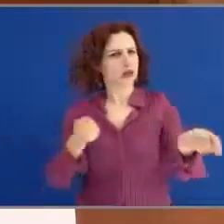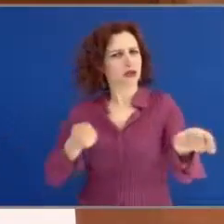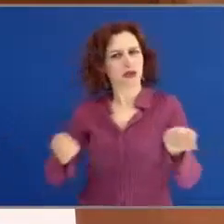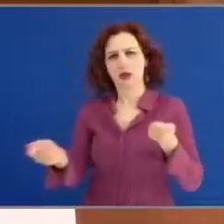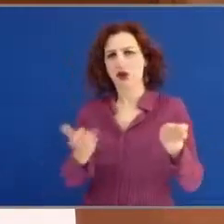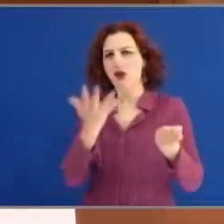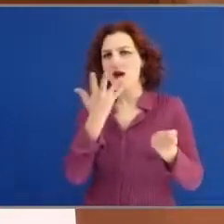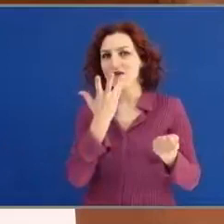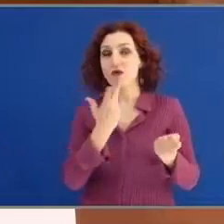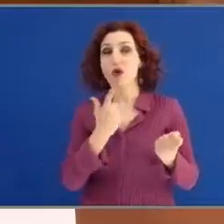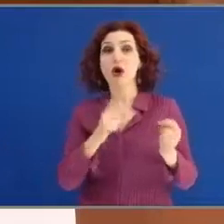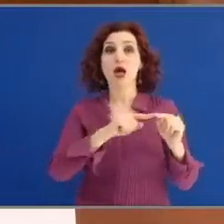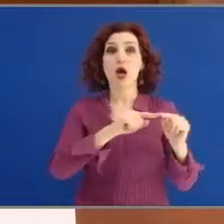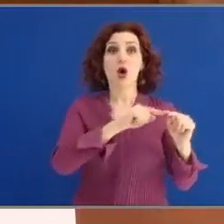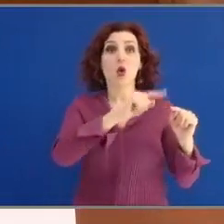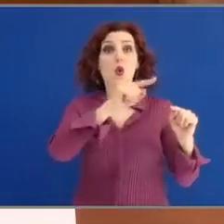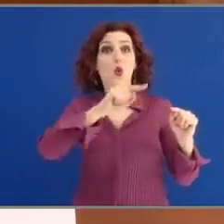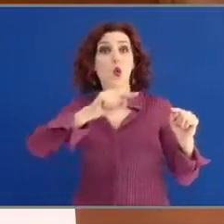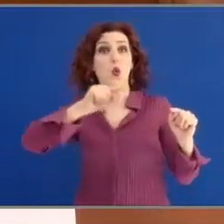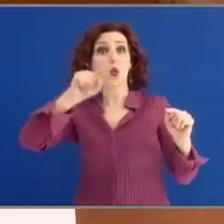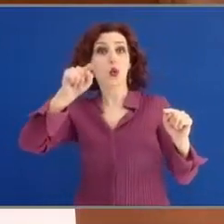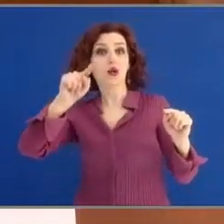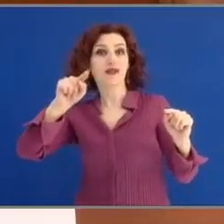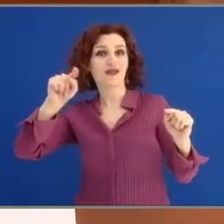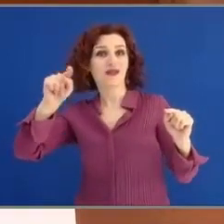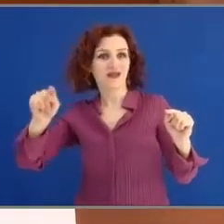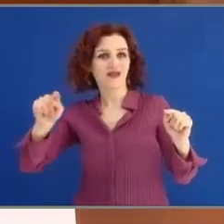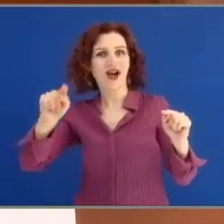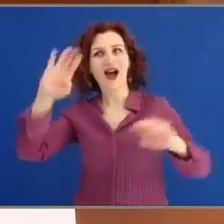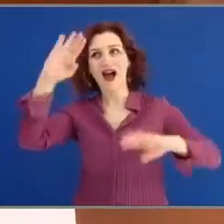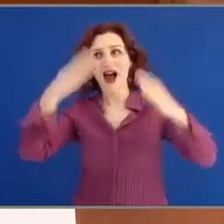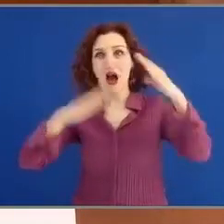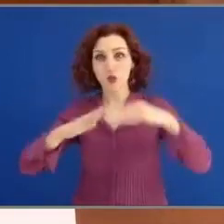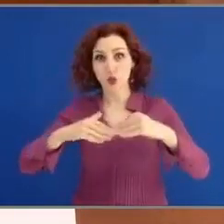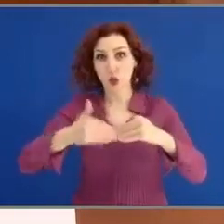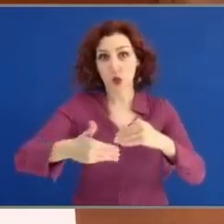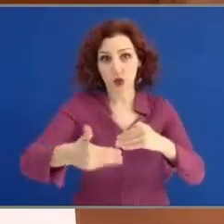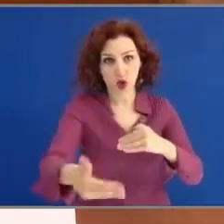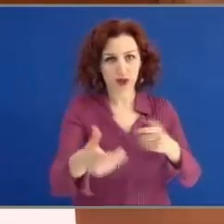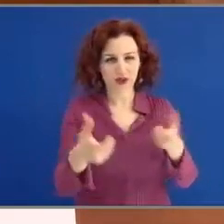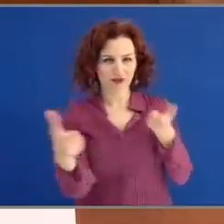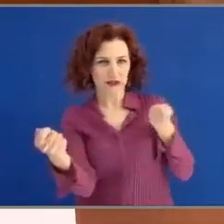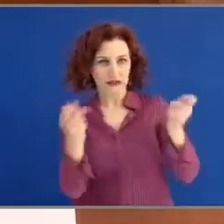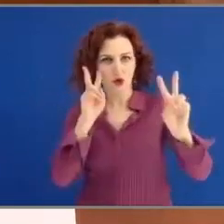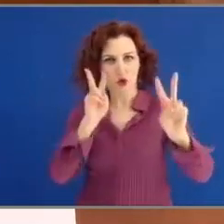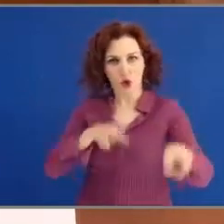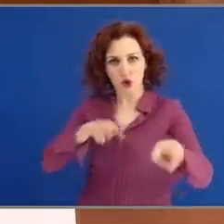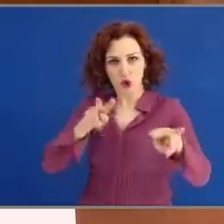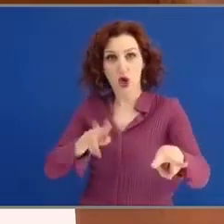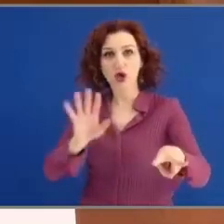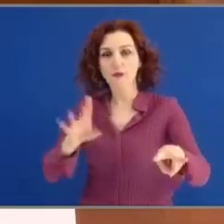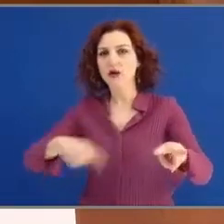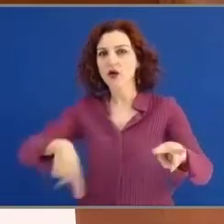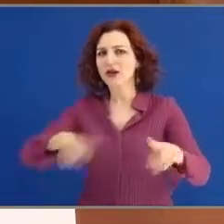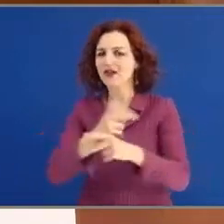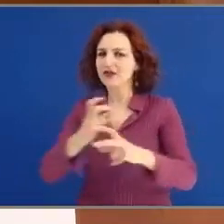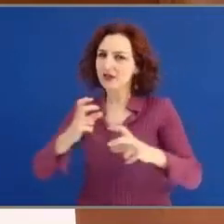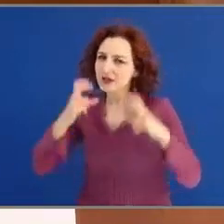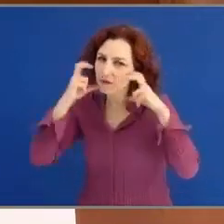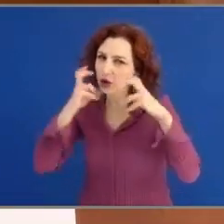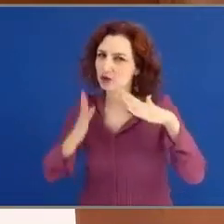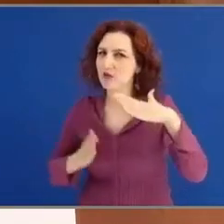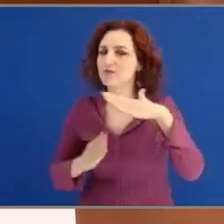curva epidemiologica nella ripresa autunnale, ma noi dobbiamo fare di tutto affinché il periodo formativo non